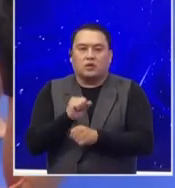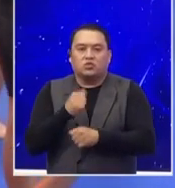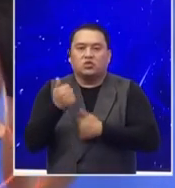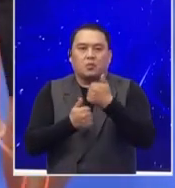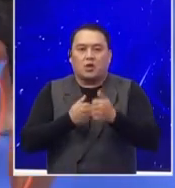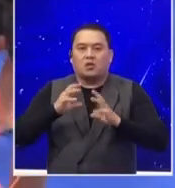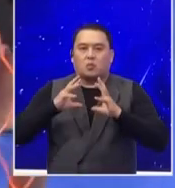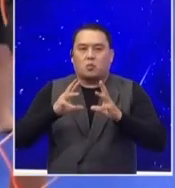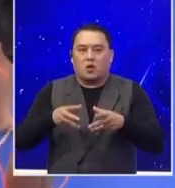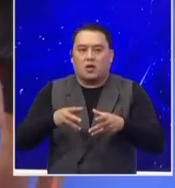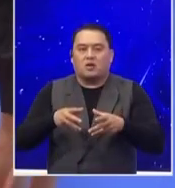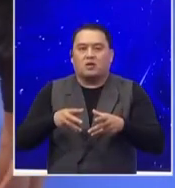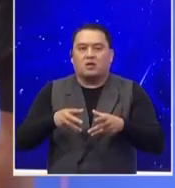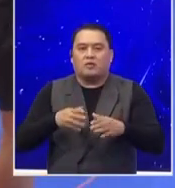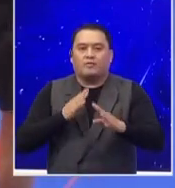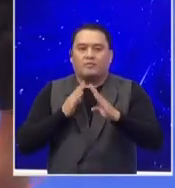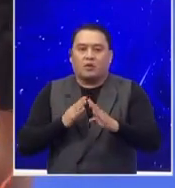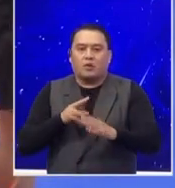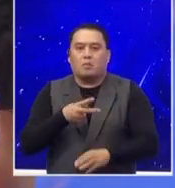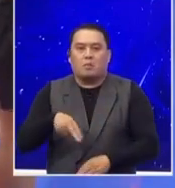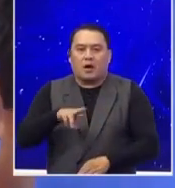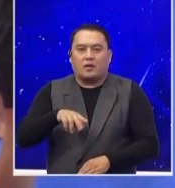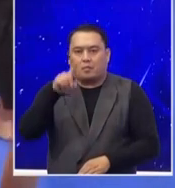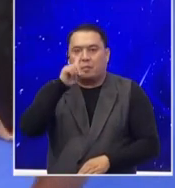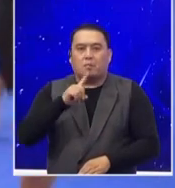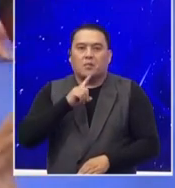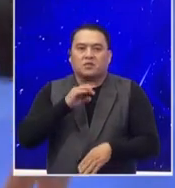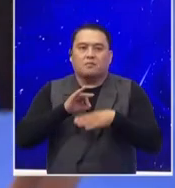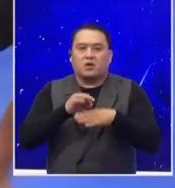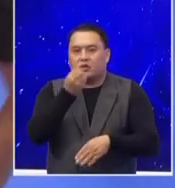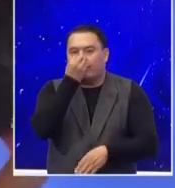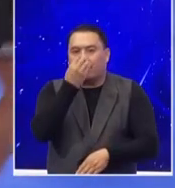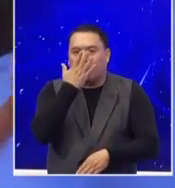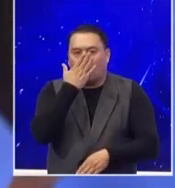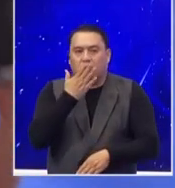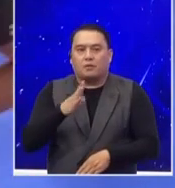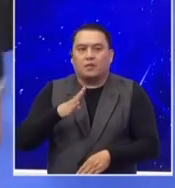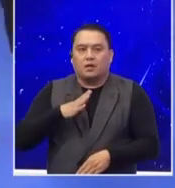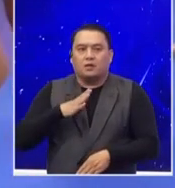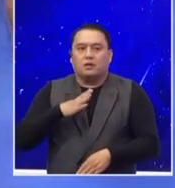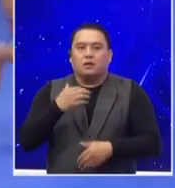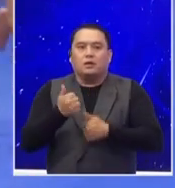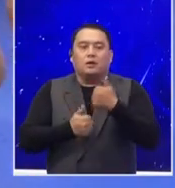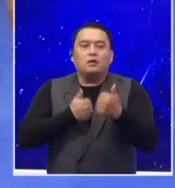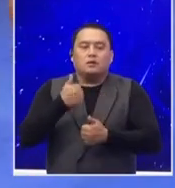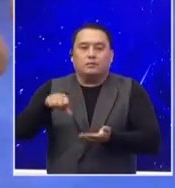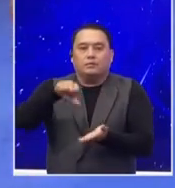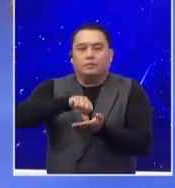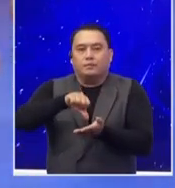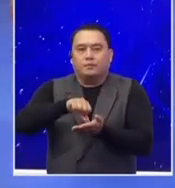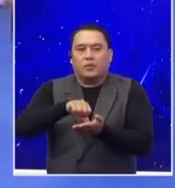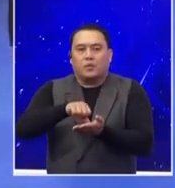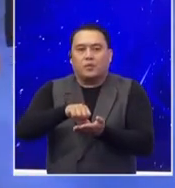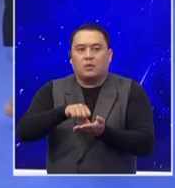Чемпионат мира по фулл-контакту, который в мае должен был пройти в Японии. Там тоже должен был Еркебулан принять участие. Ну